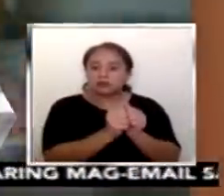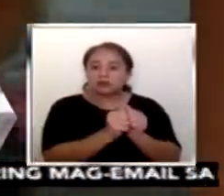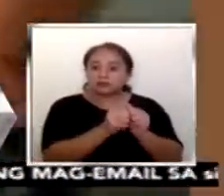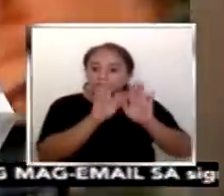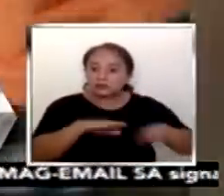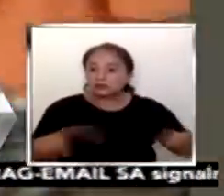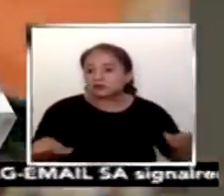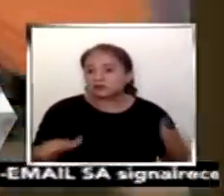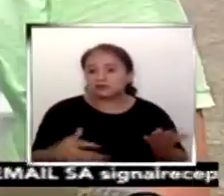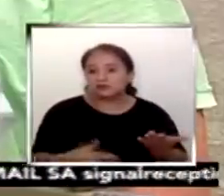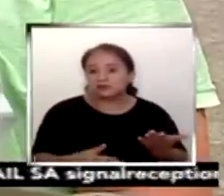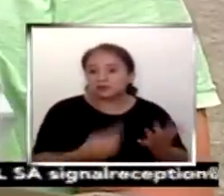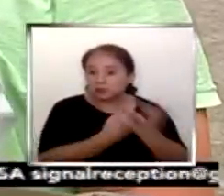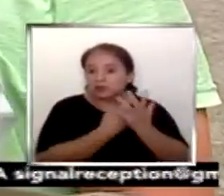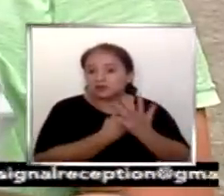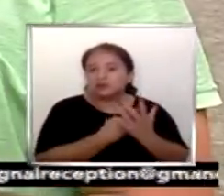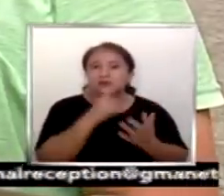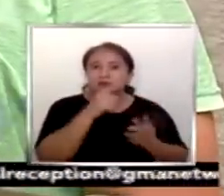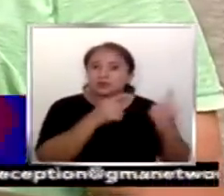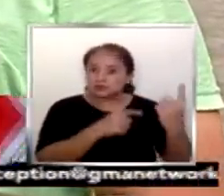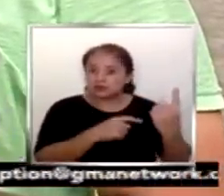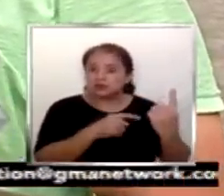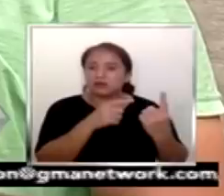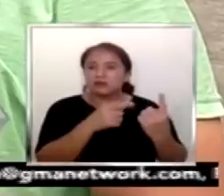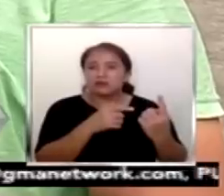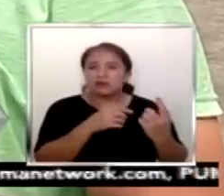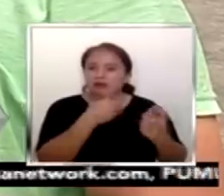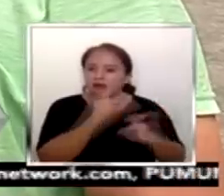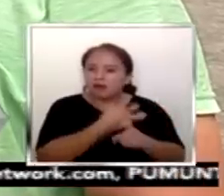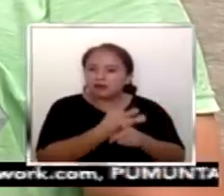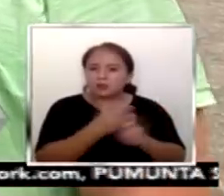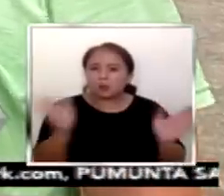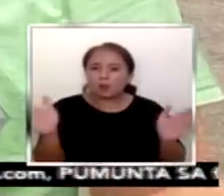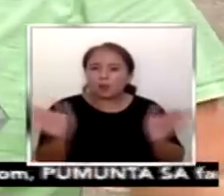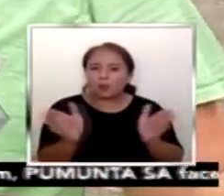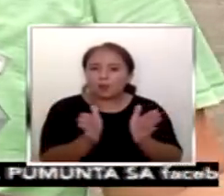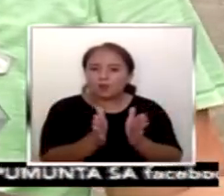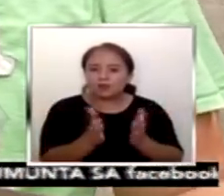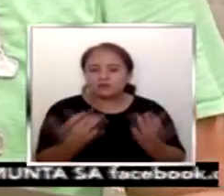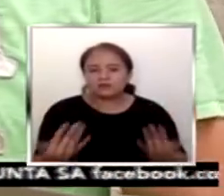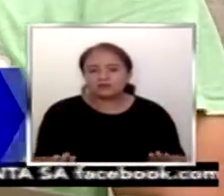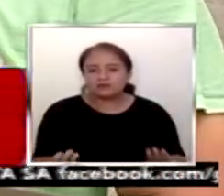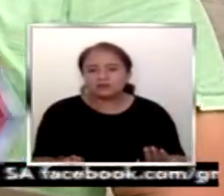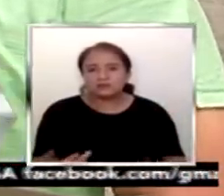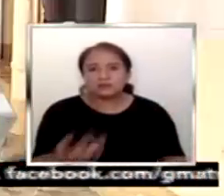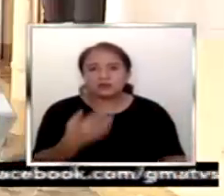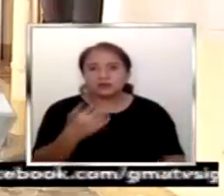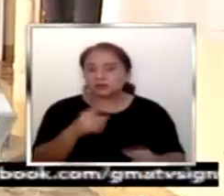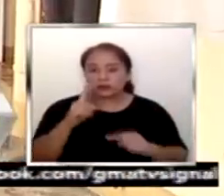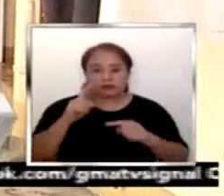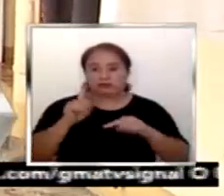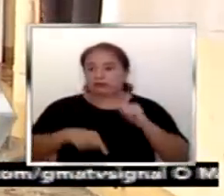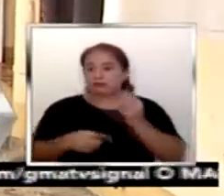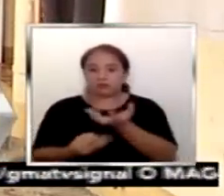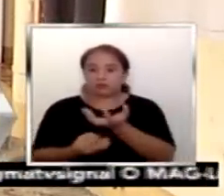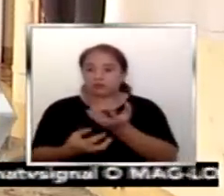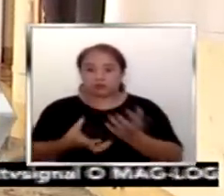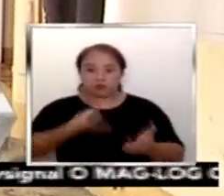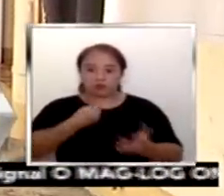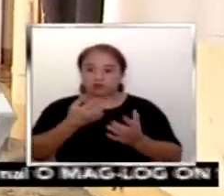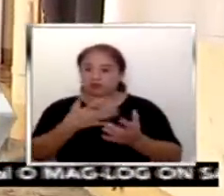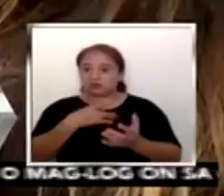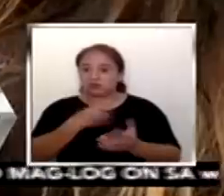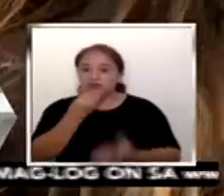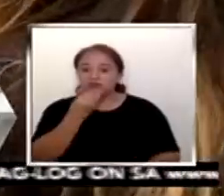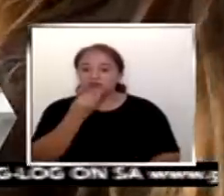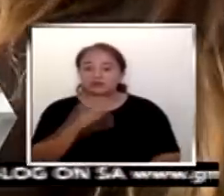yung isa. Talagang yung nangangayap na talaga. Hindi kami magkapagluto dito kung anong gusto niya. May dumating na mga